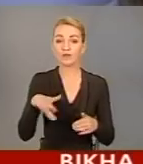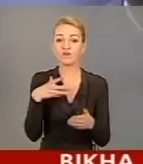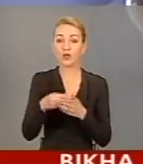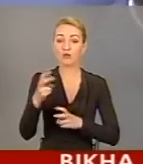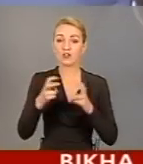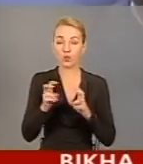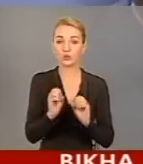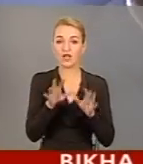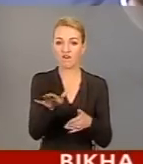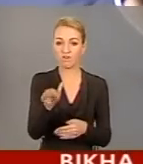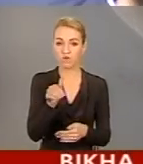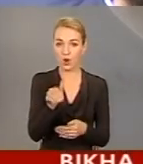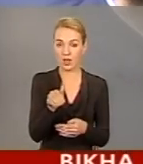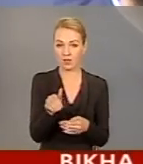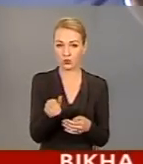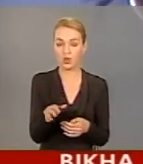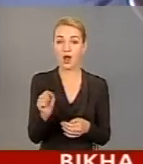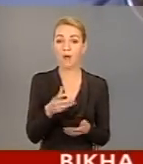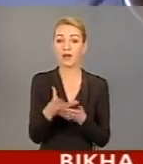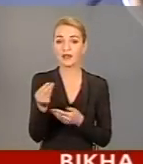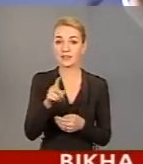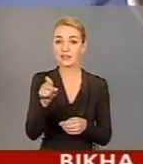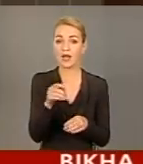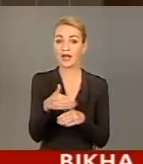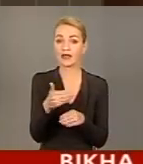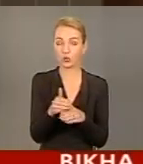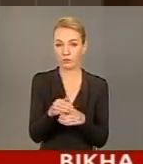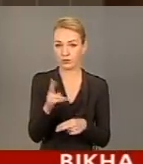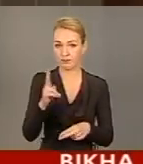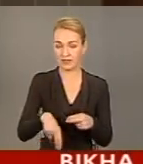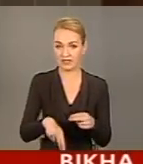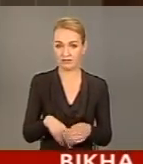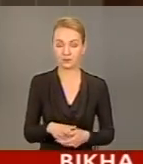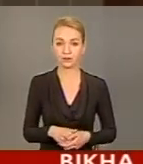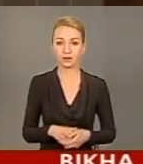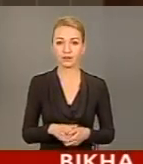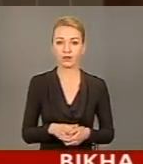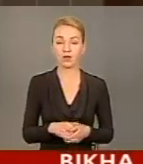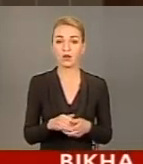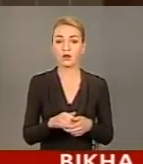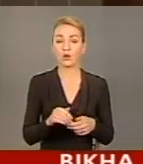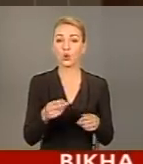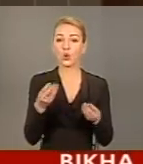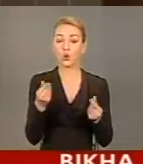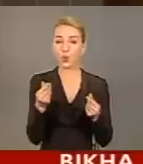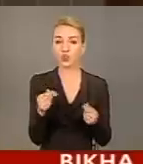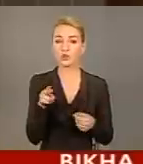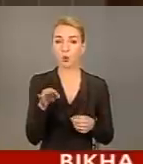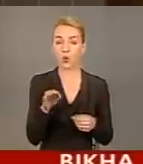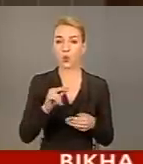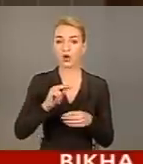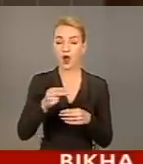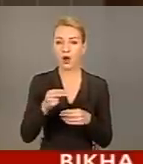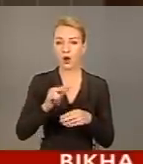своєму ж заводові. А платити за кредитними зобов'язаннями припинив. Перейшли ефективні правочини, гроші по